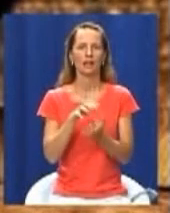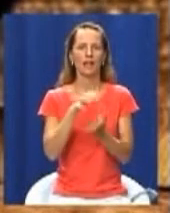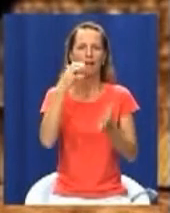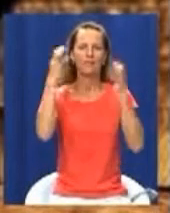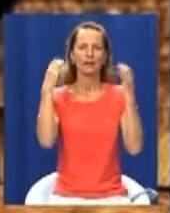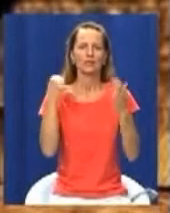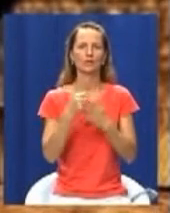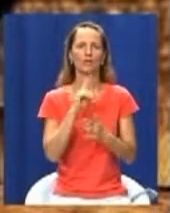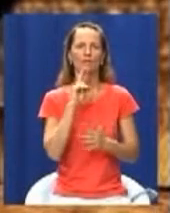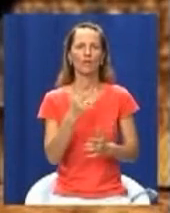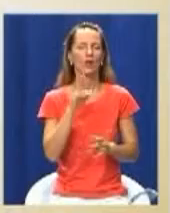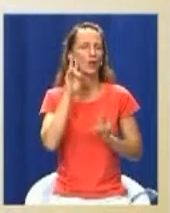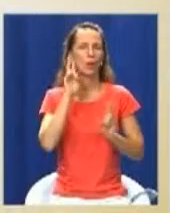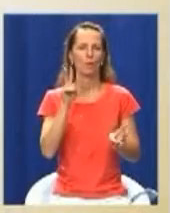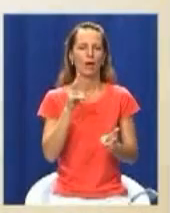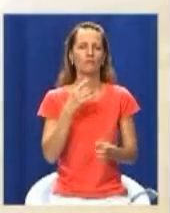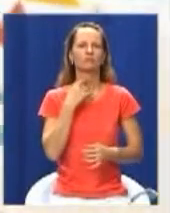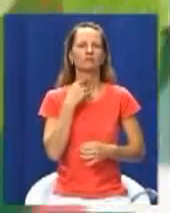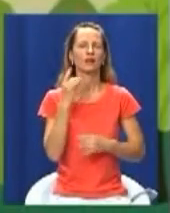років зовсім не вміють гарчати.